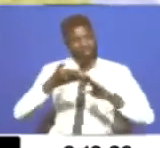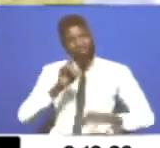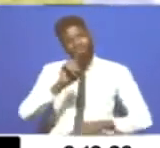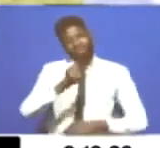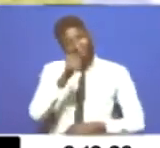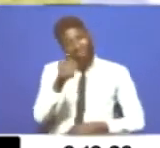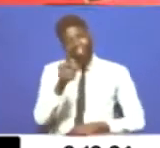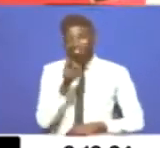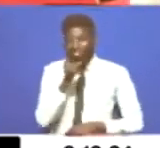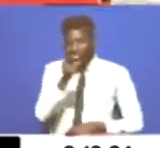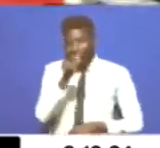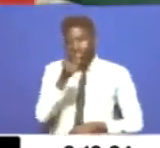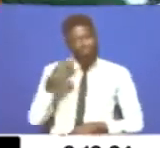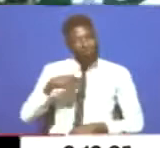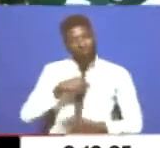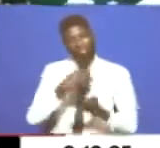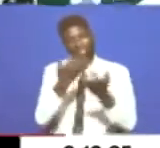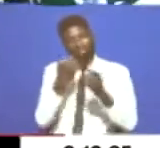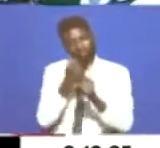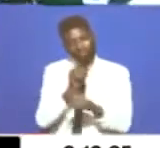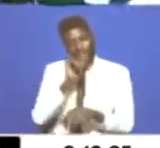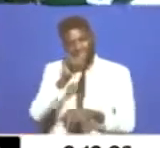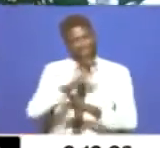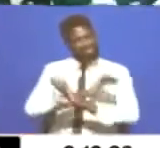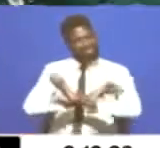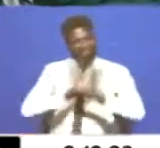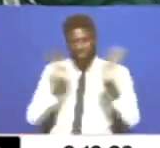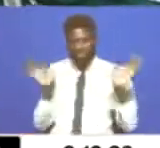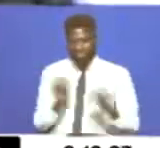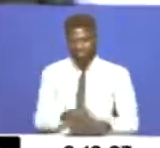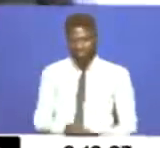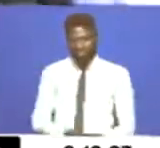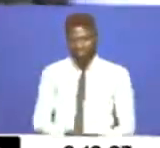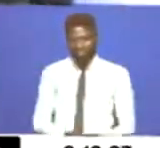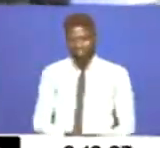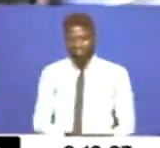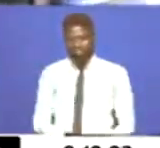all that we need to do. Yusufa reporting for Sunday Express.